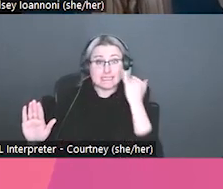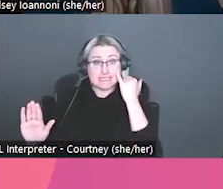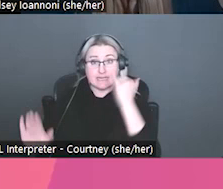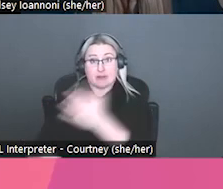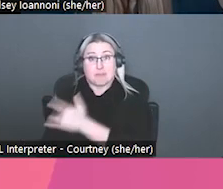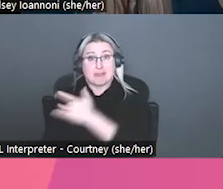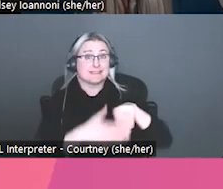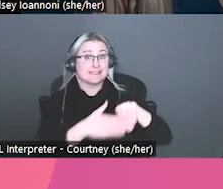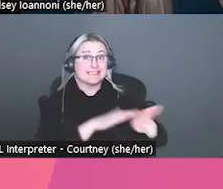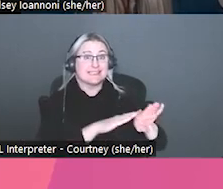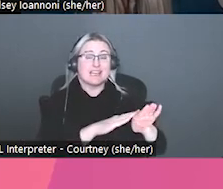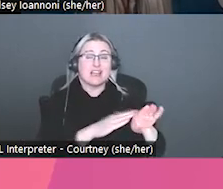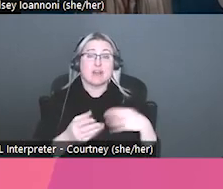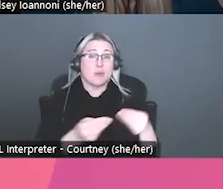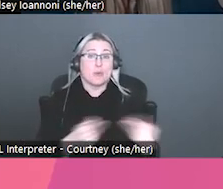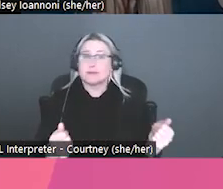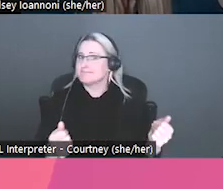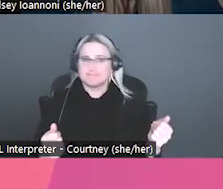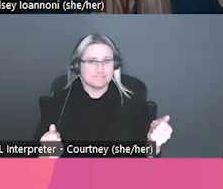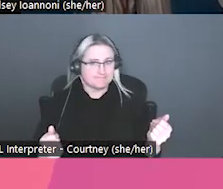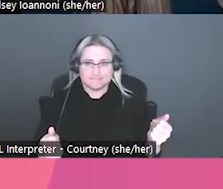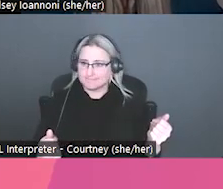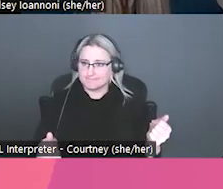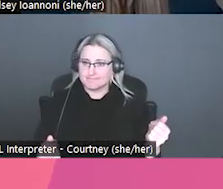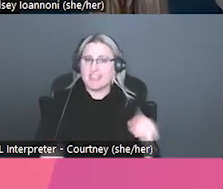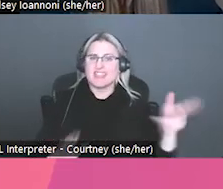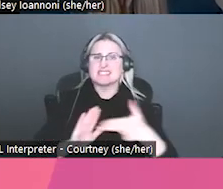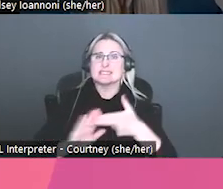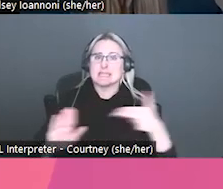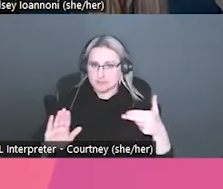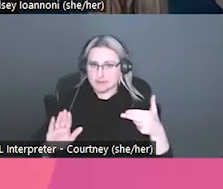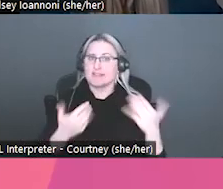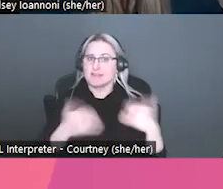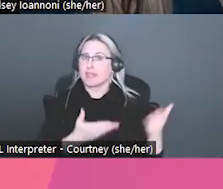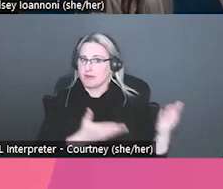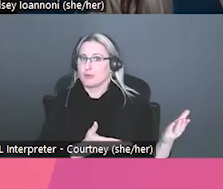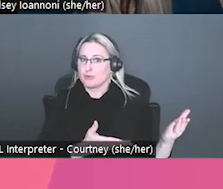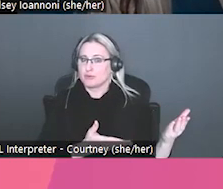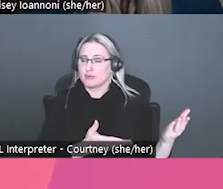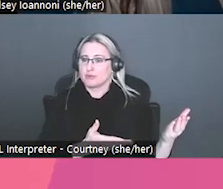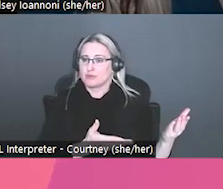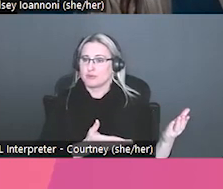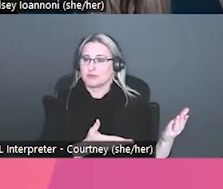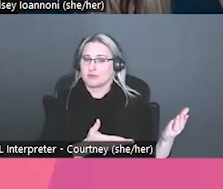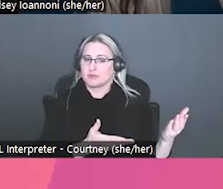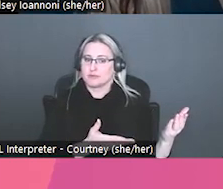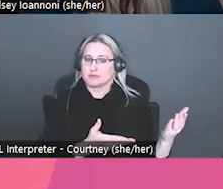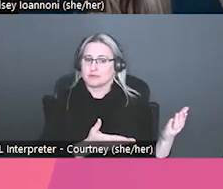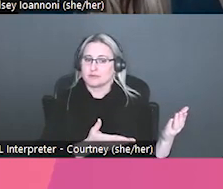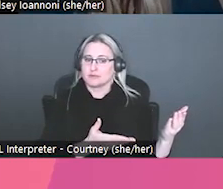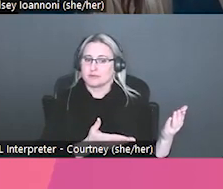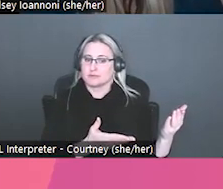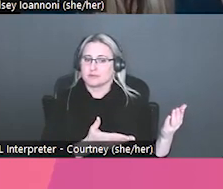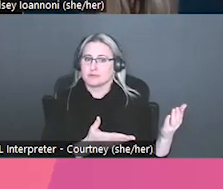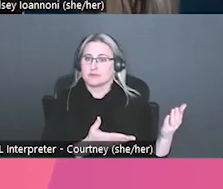pas lorsqu'un patient entre dans un milieu de soins de santé. C'est prévalent plutôt et les